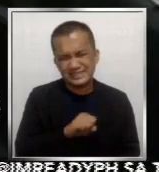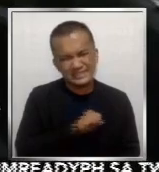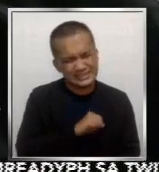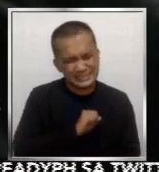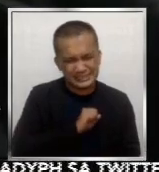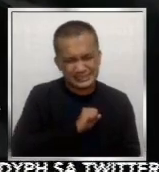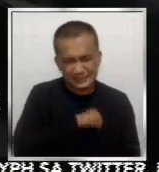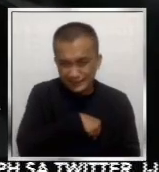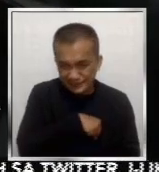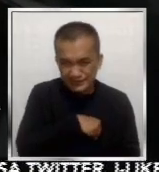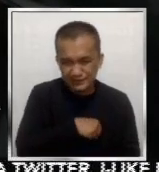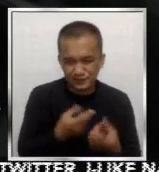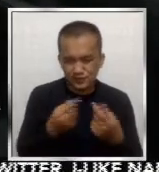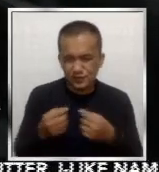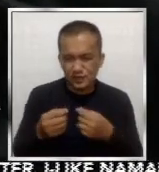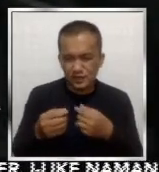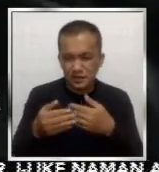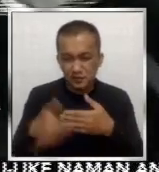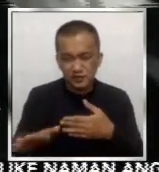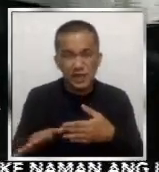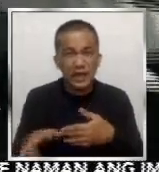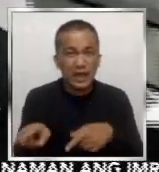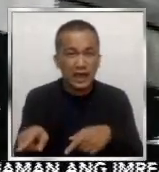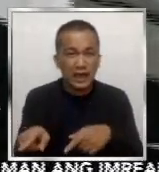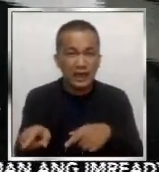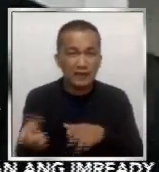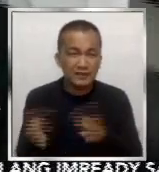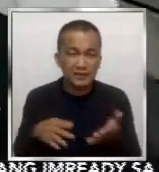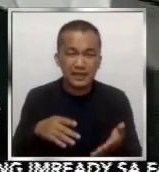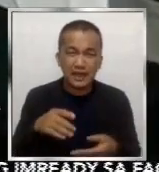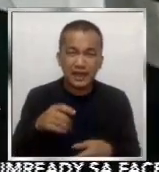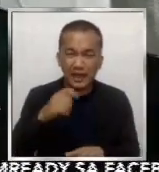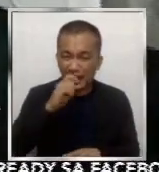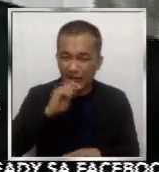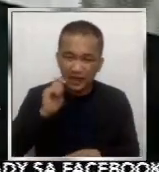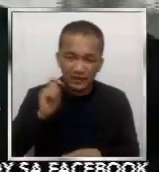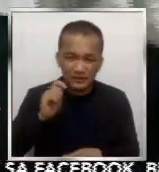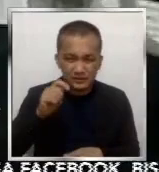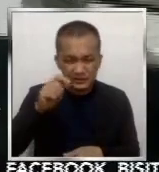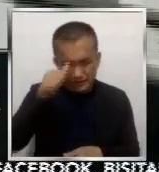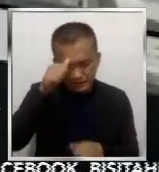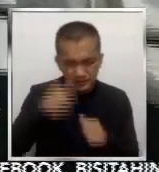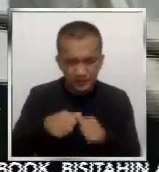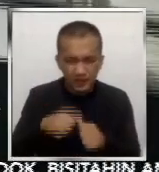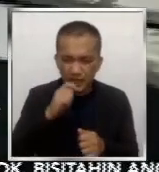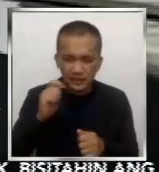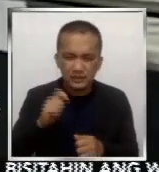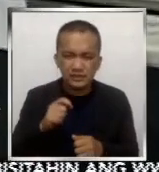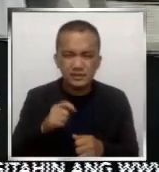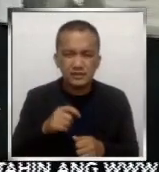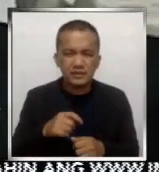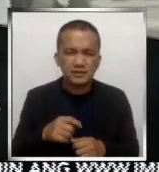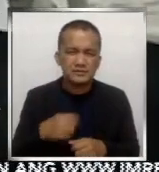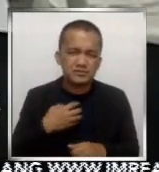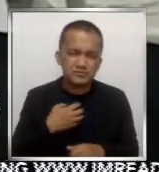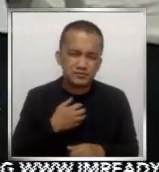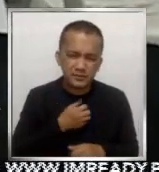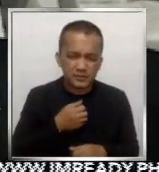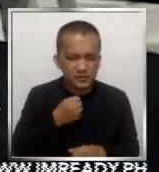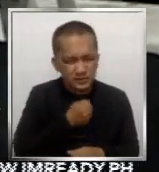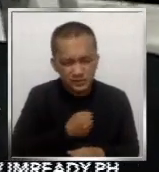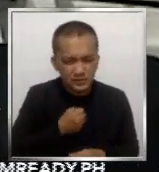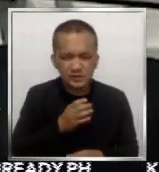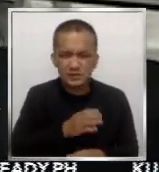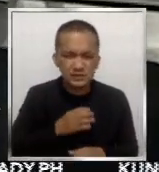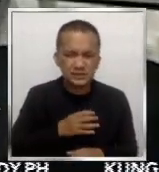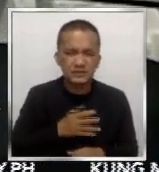ng post-mortem swabbing. Pinakatumatatak ang pagkasawi ng mga ina at kanilang mga bagong silang na sanggol,